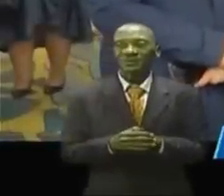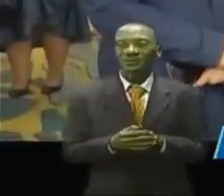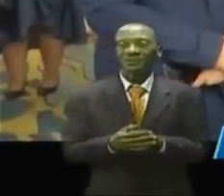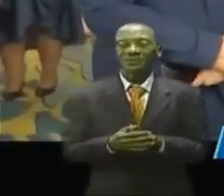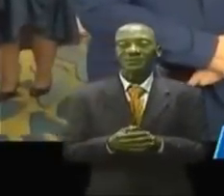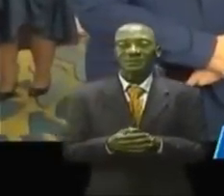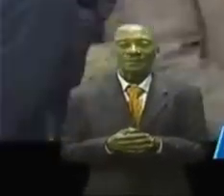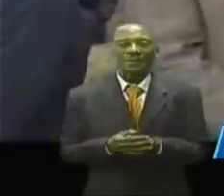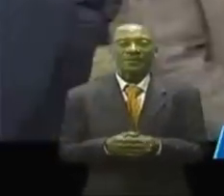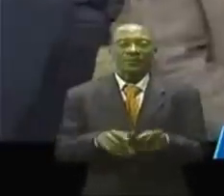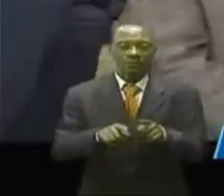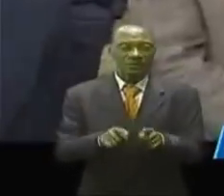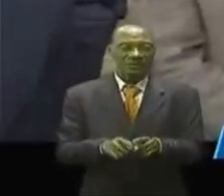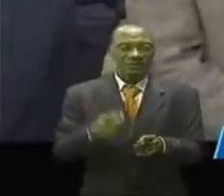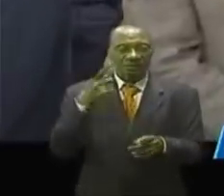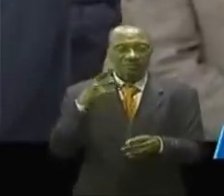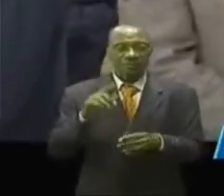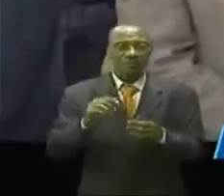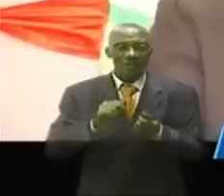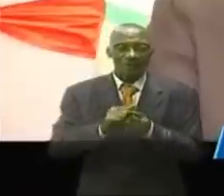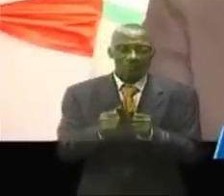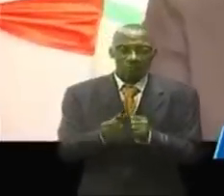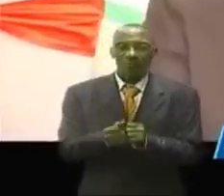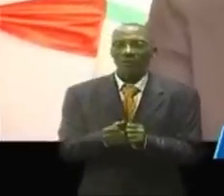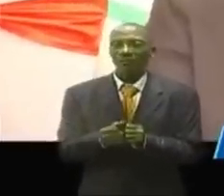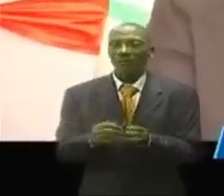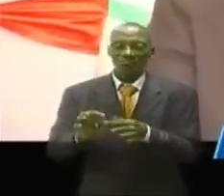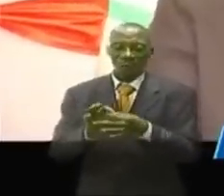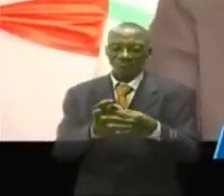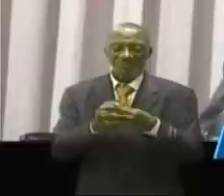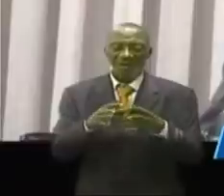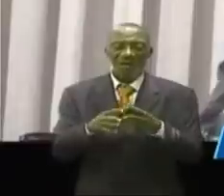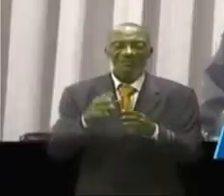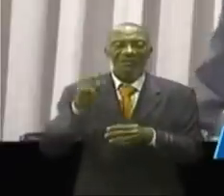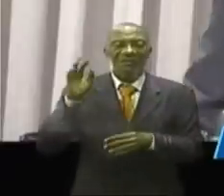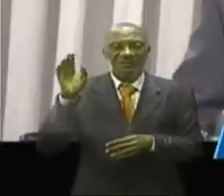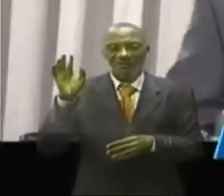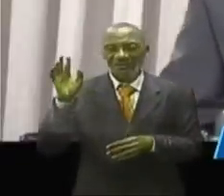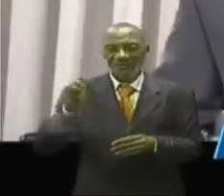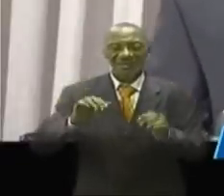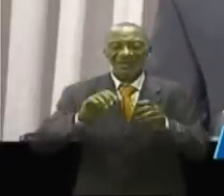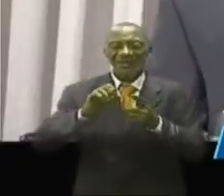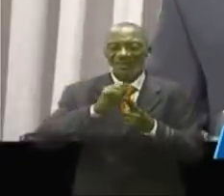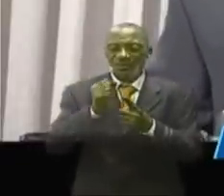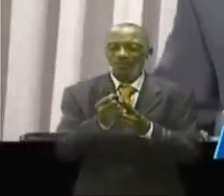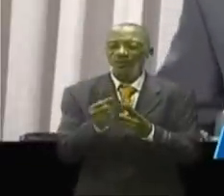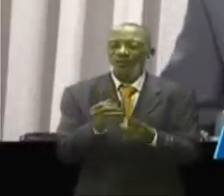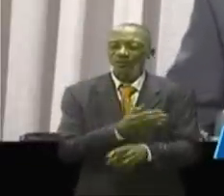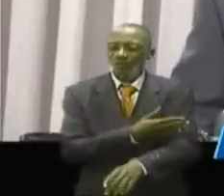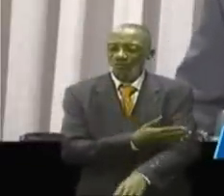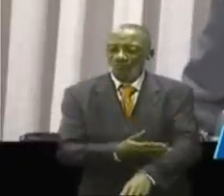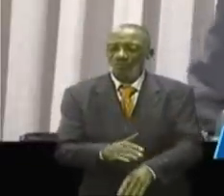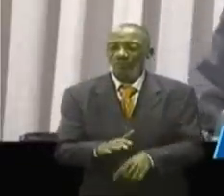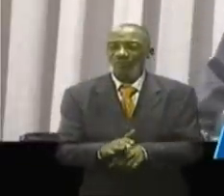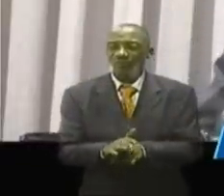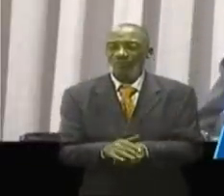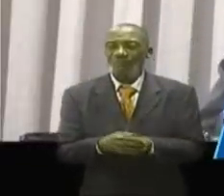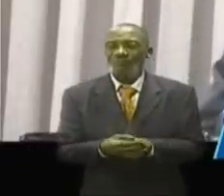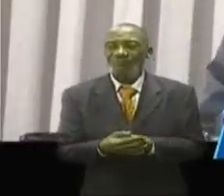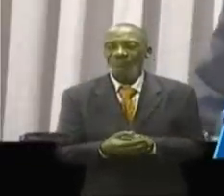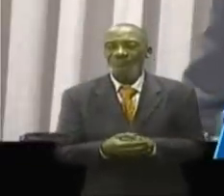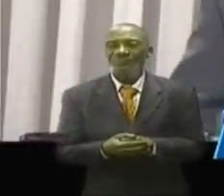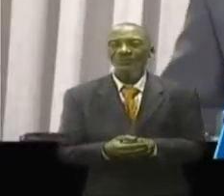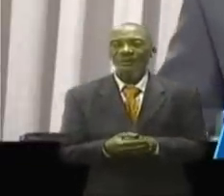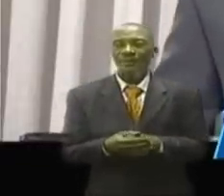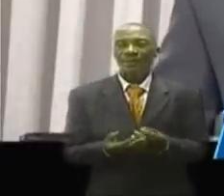ainsi que dans le domaine de la paix et sécurité avec Kinshasa, Guitéga s'en réjouit. Le 1er juillet est un jour mémorable dans la vie des